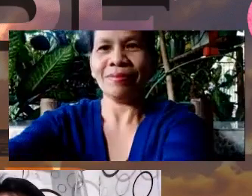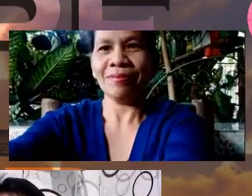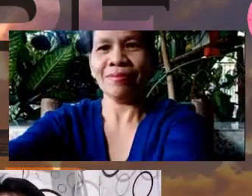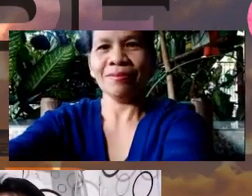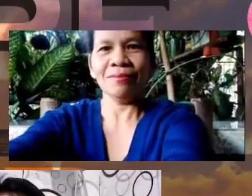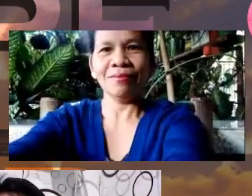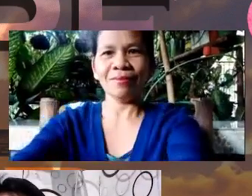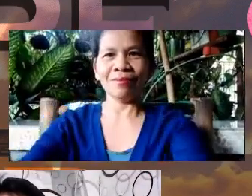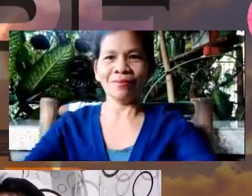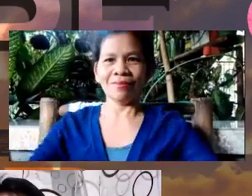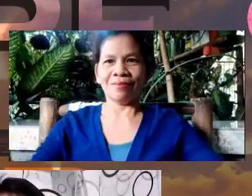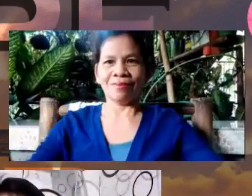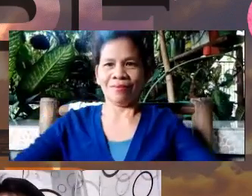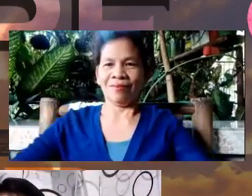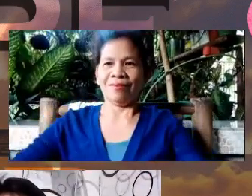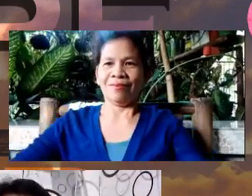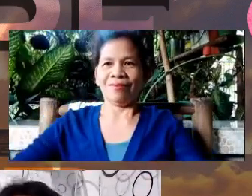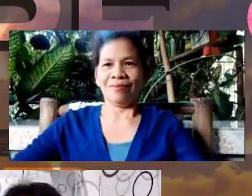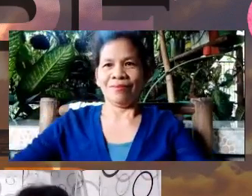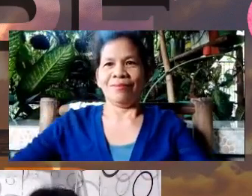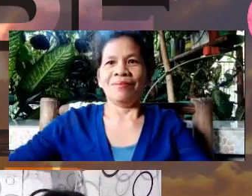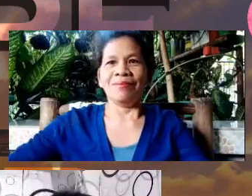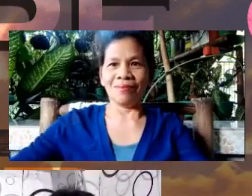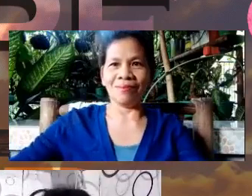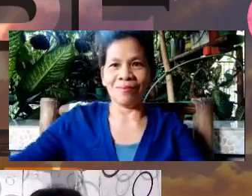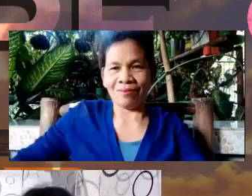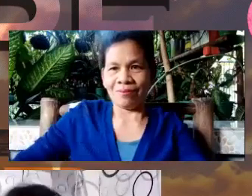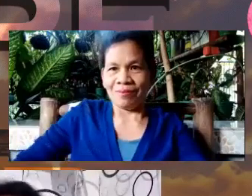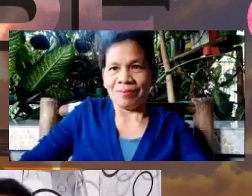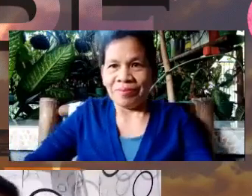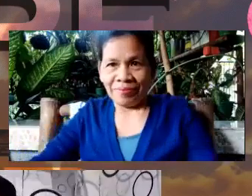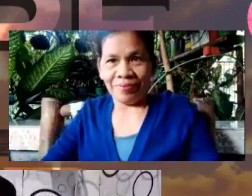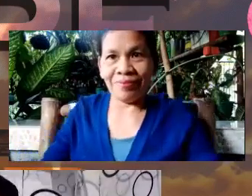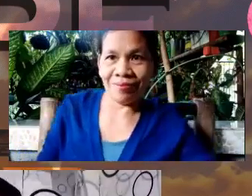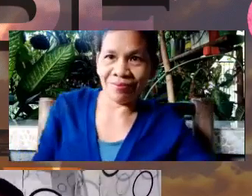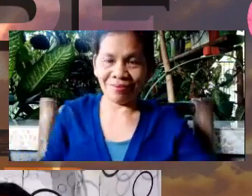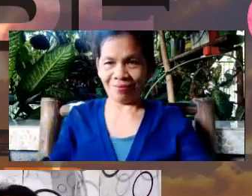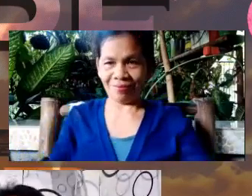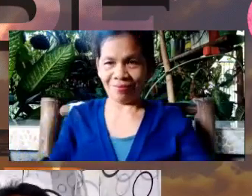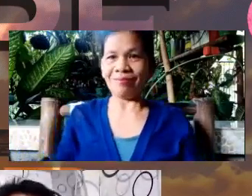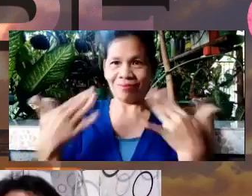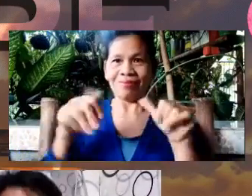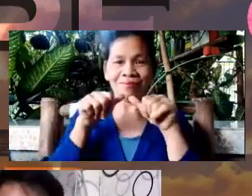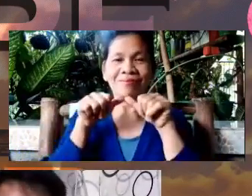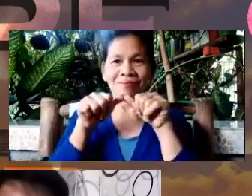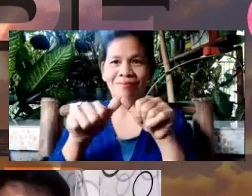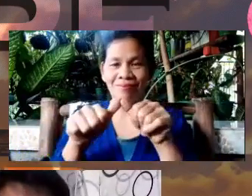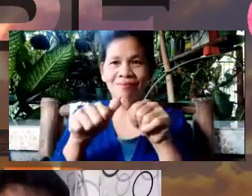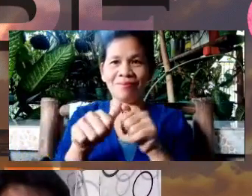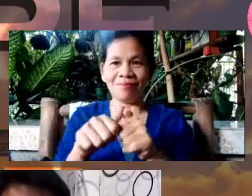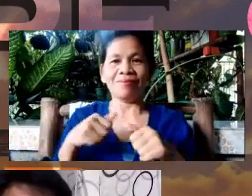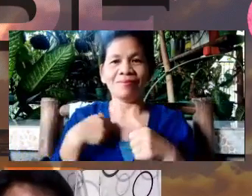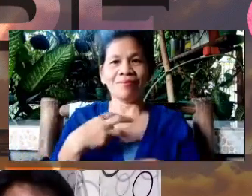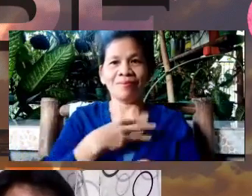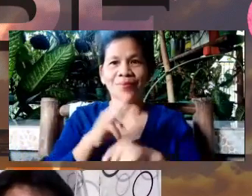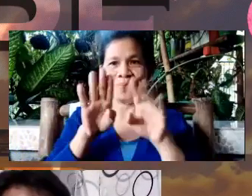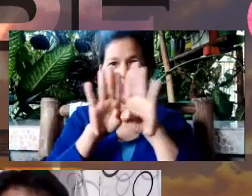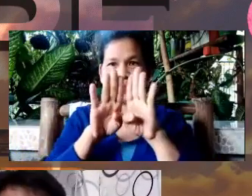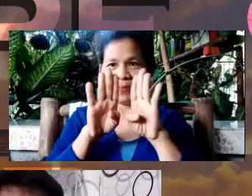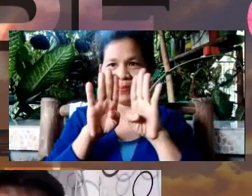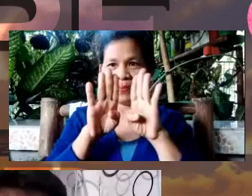pangunahan sa panalangin ni Brother Glenn Marso. Tayo po ay